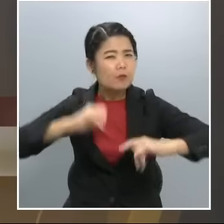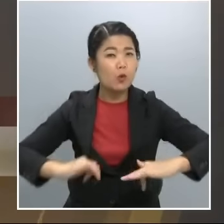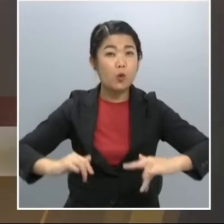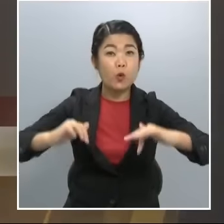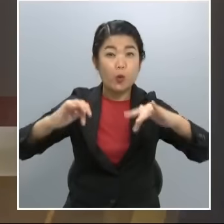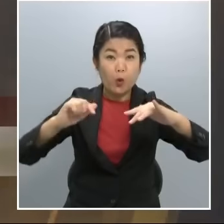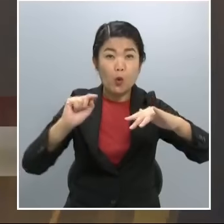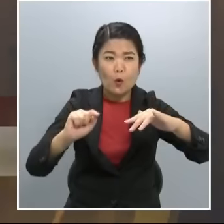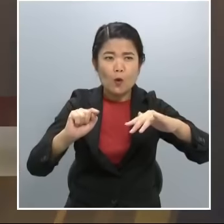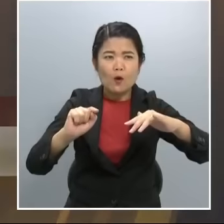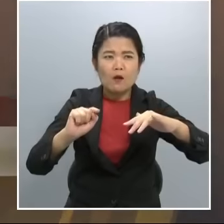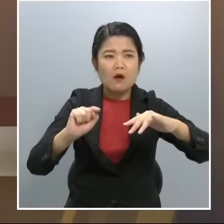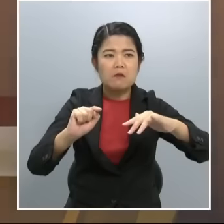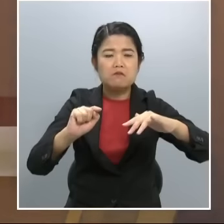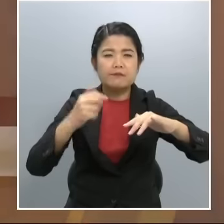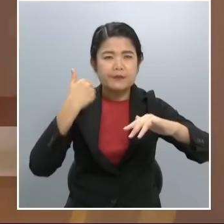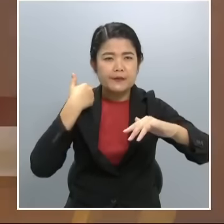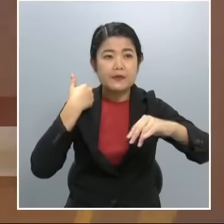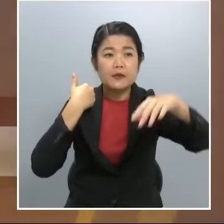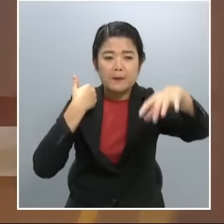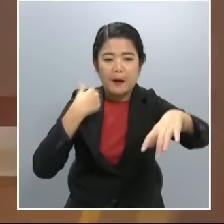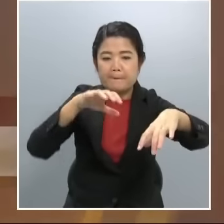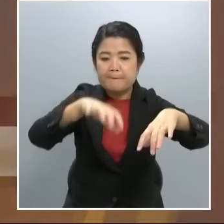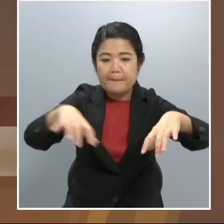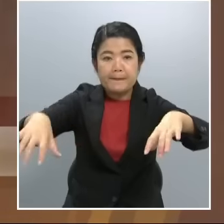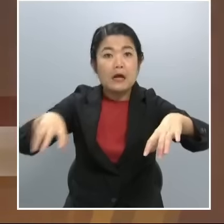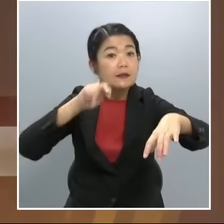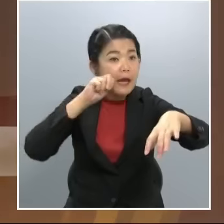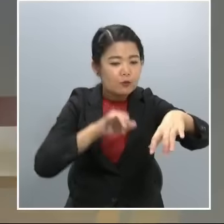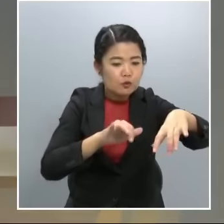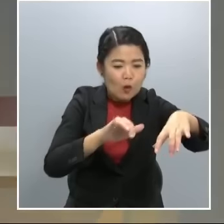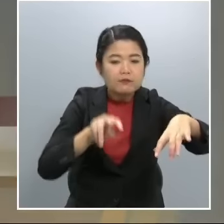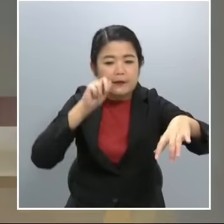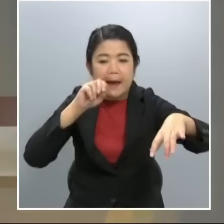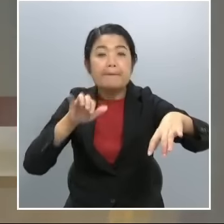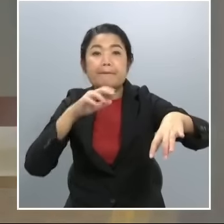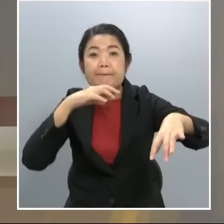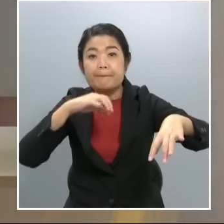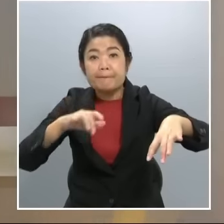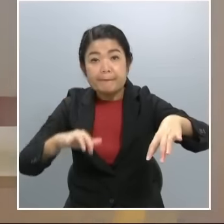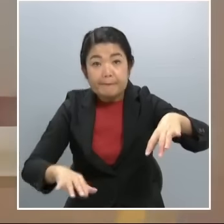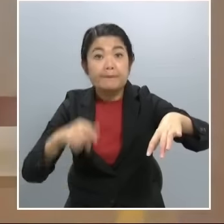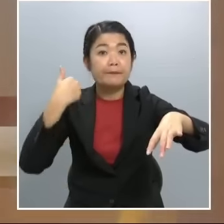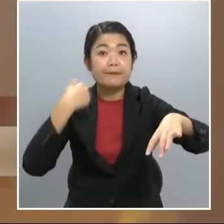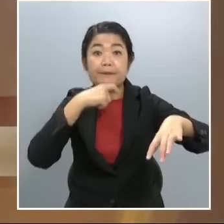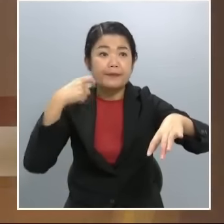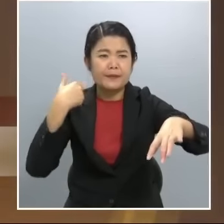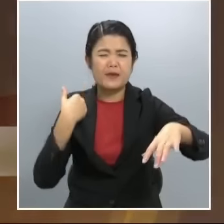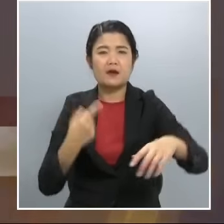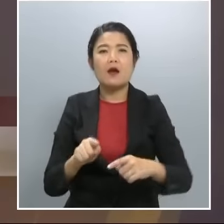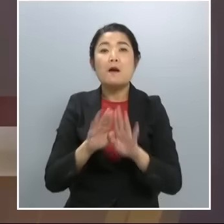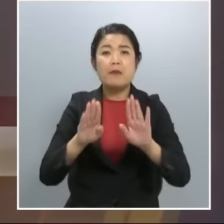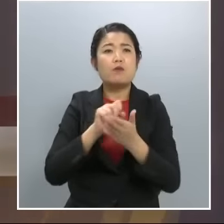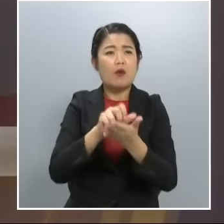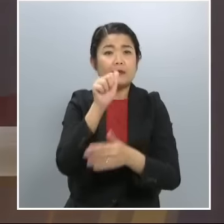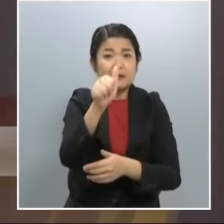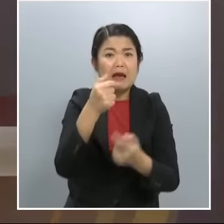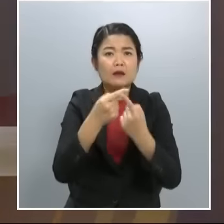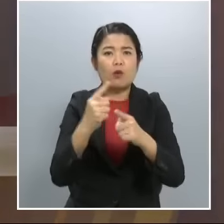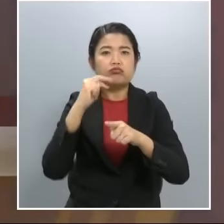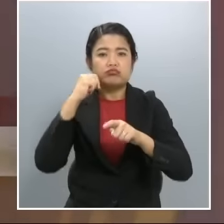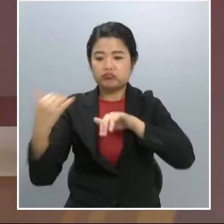งานท่วมบางส่วนของพื้นที่โรงพยาบาลเปิดให้บริการได้แต่เส้นทางสัญจรมาโรงพยาบาลท่วมเป็นบางเส้น